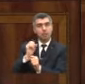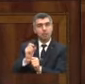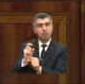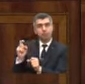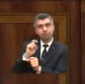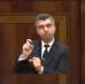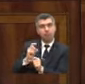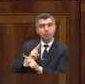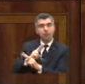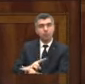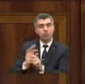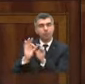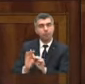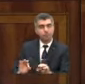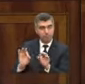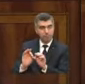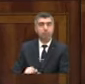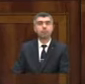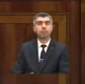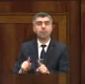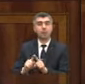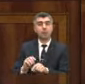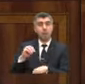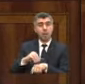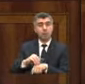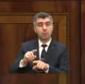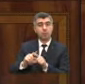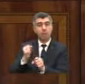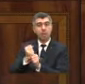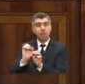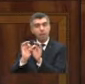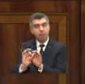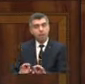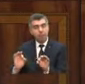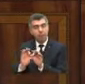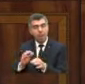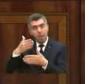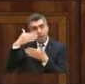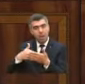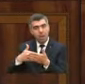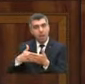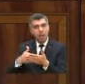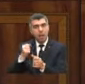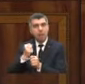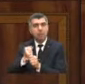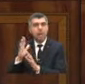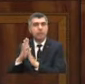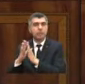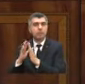معاش. رابعا، تعميم الاستفادة من التأمين على التعويض على فقدان الشغل بالنسبة للمغاربة الذين يتوفرون على عمل قار.